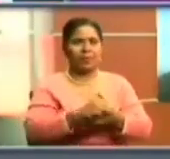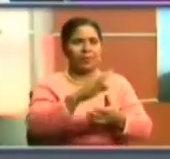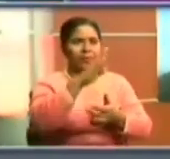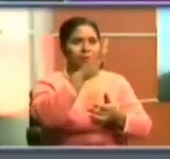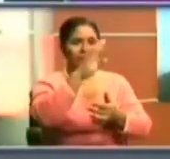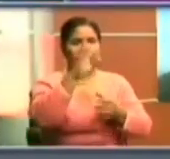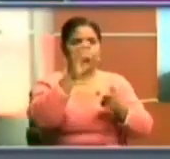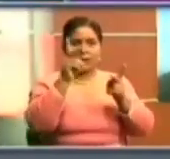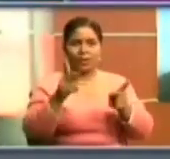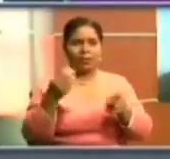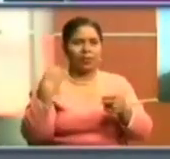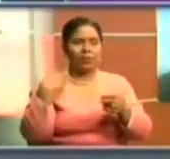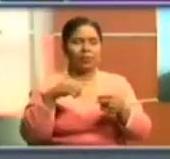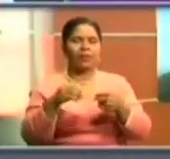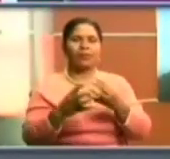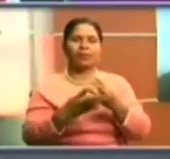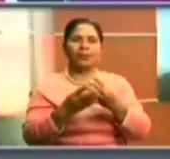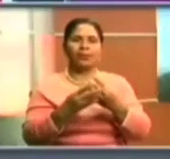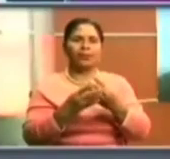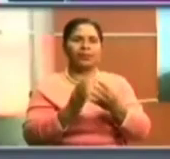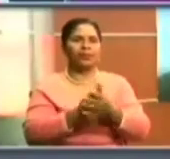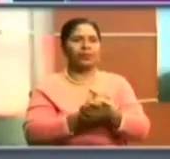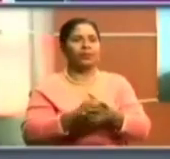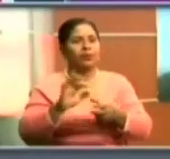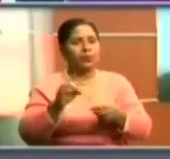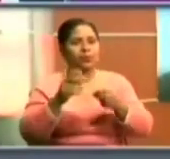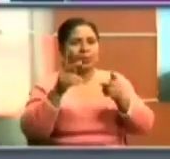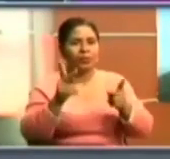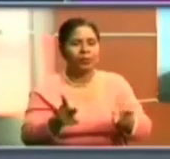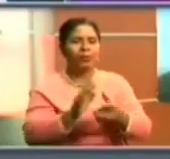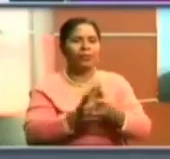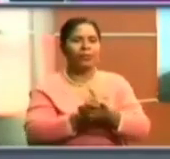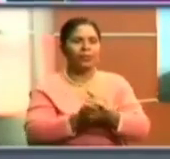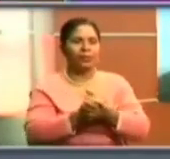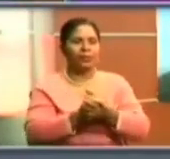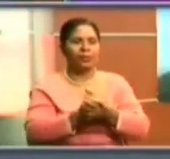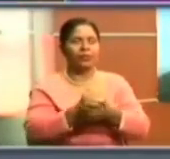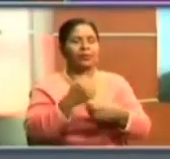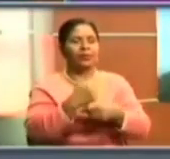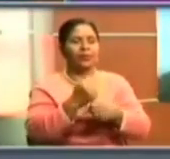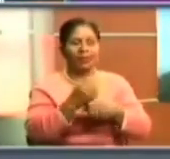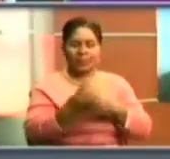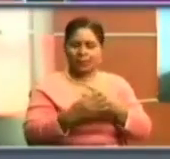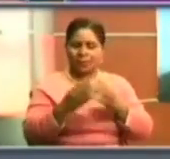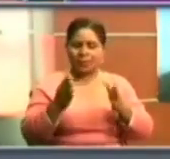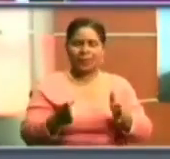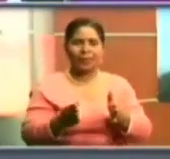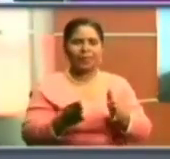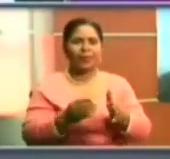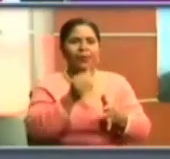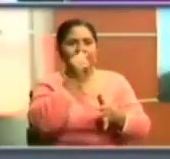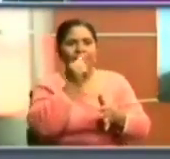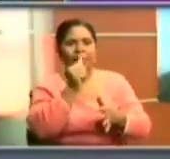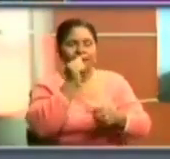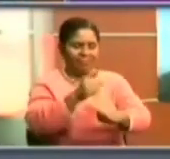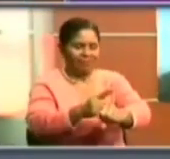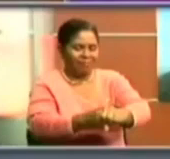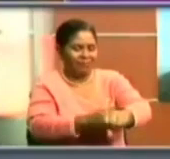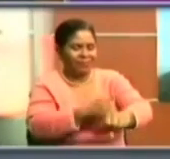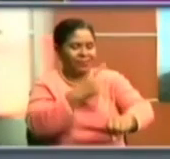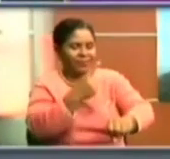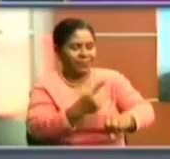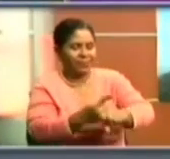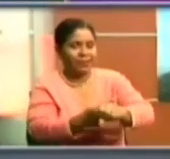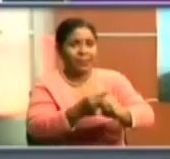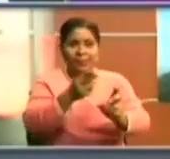moun qui condamnés. Ou jeune des moun qui fait la prison préventive prolongée, c'est-à-dire qui en dans